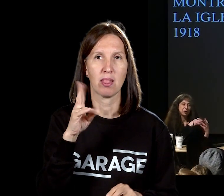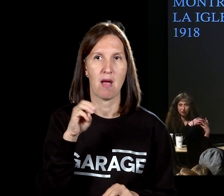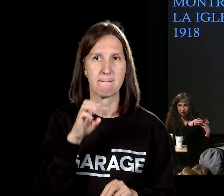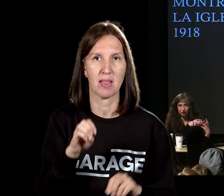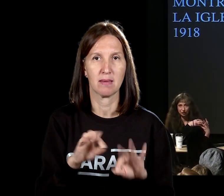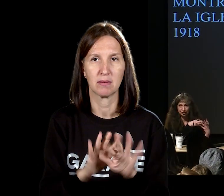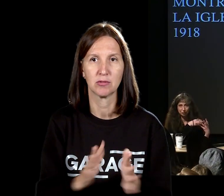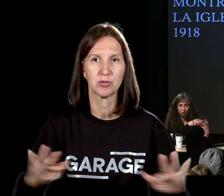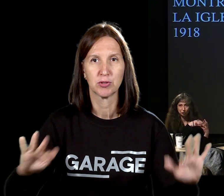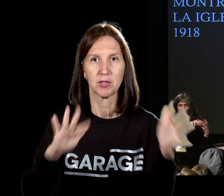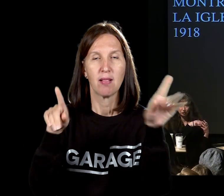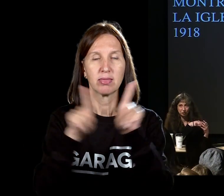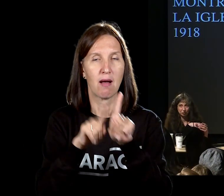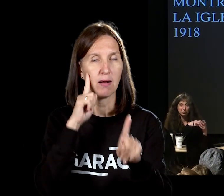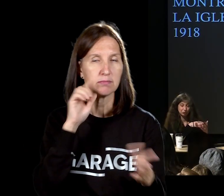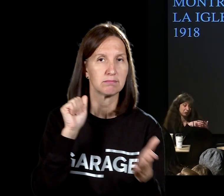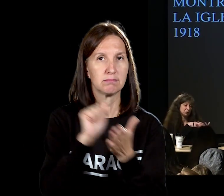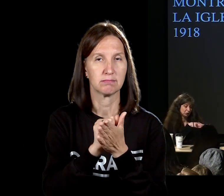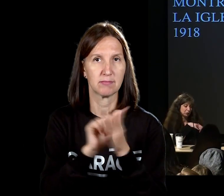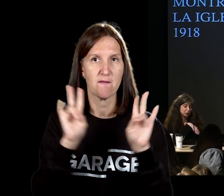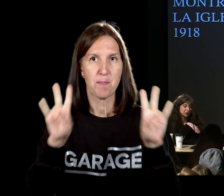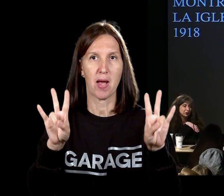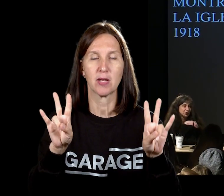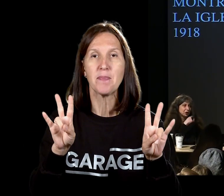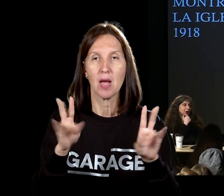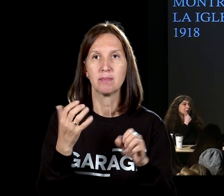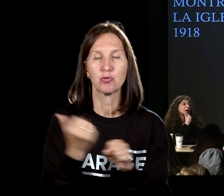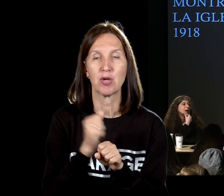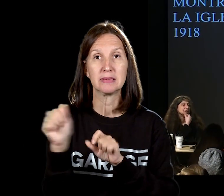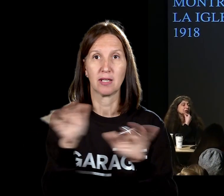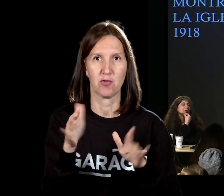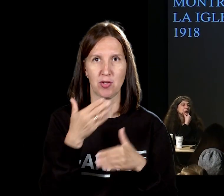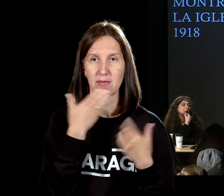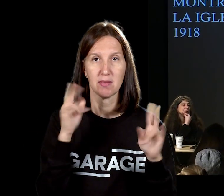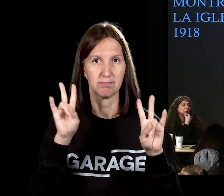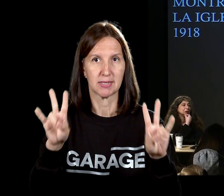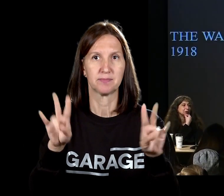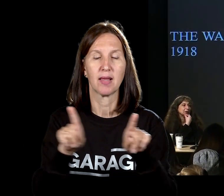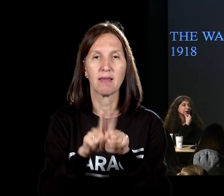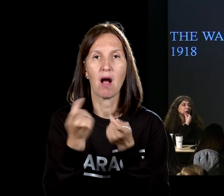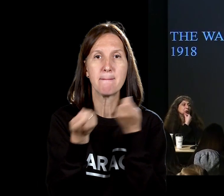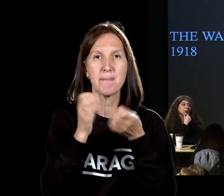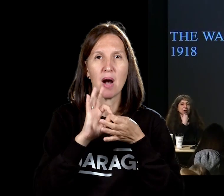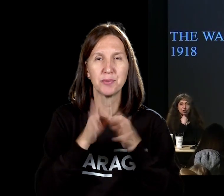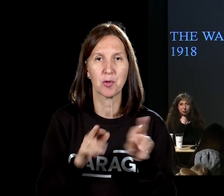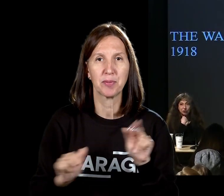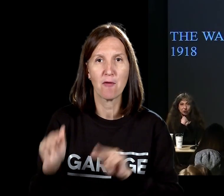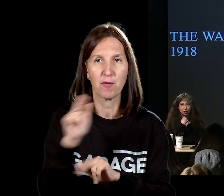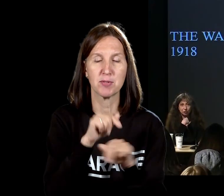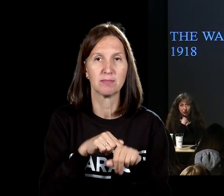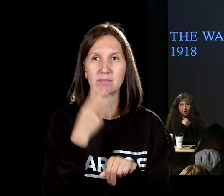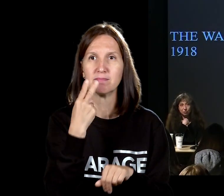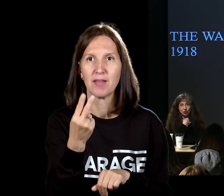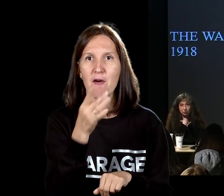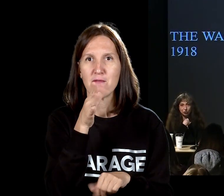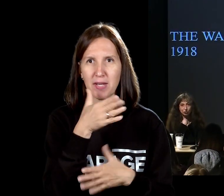слишком впаяны в этот орнамент, чтобы пребывать в движении. Они слишком подробно выписаны. Они находятся вне времени, так